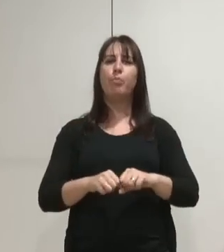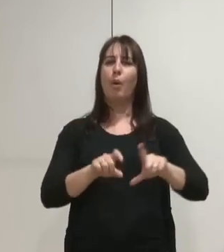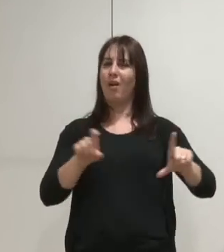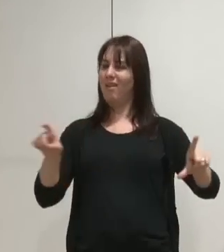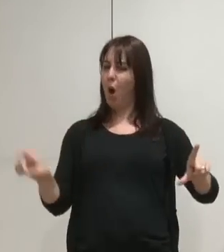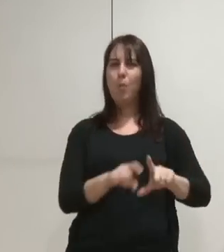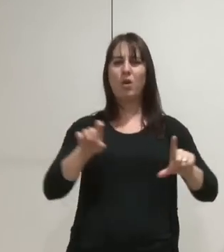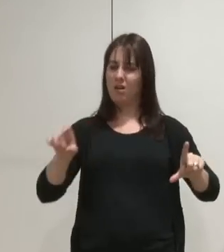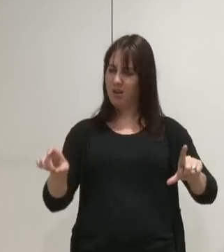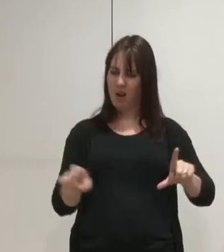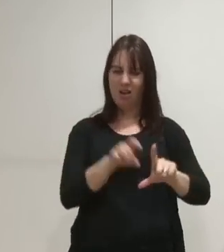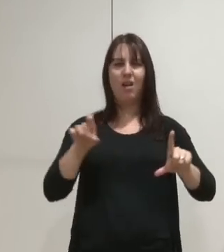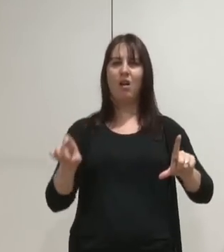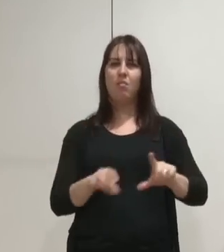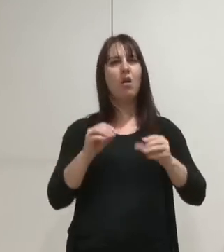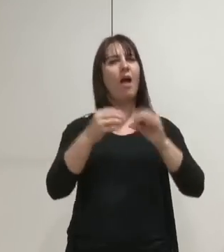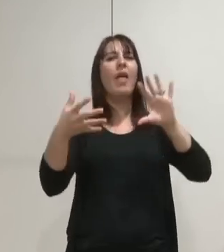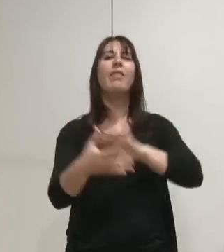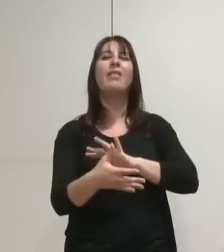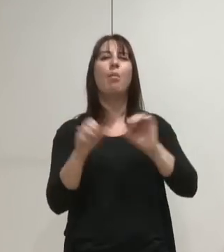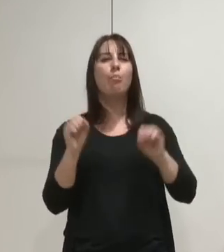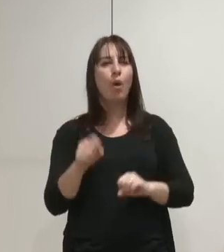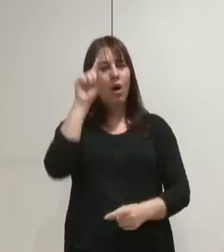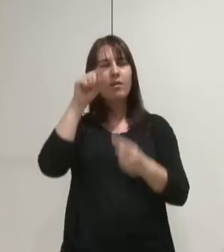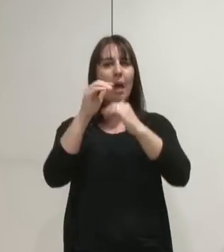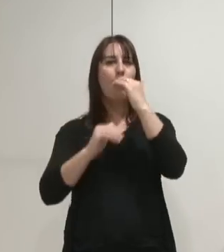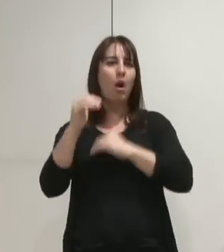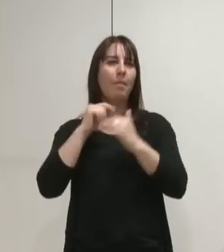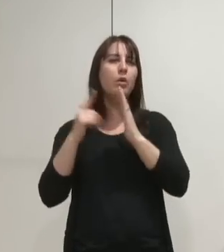Madame Bernard vient de porter sur la programmation